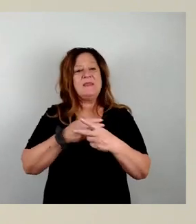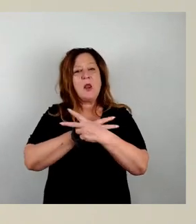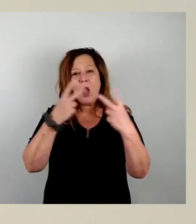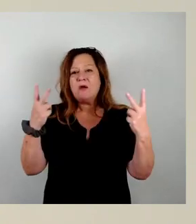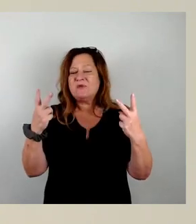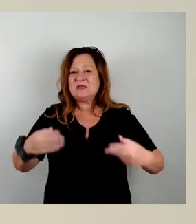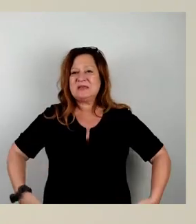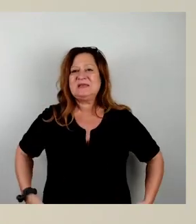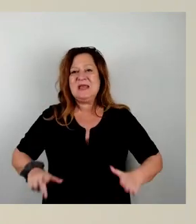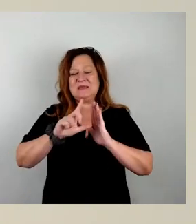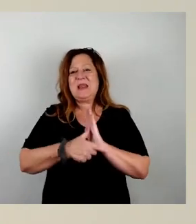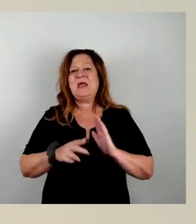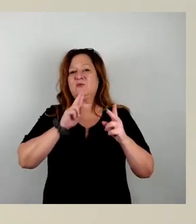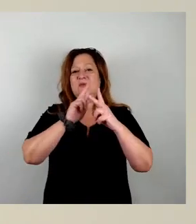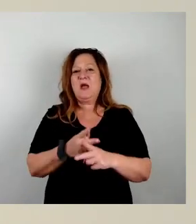haben, fahren zu können.